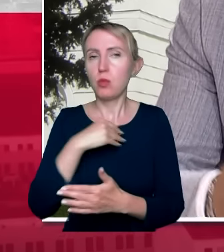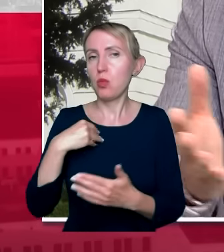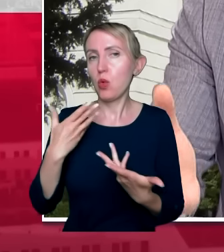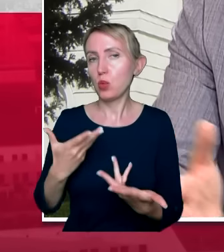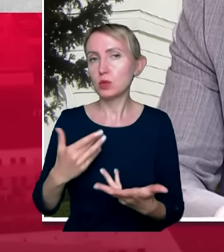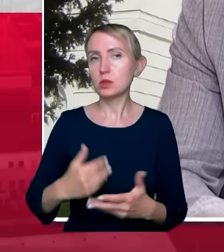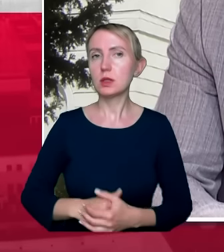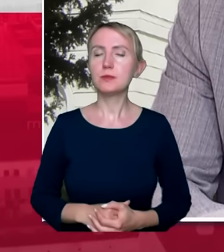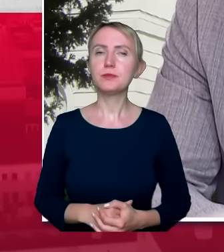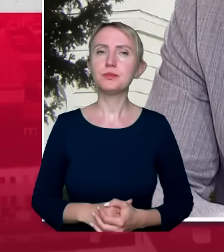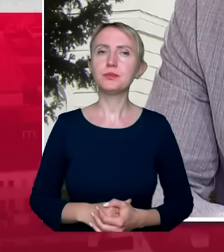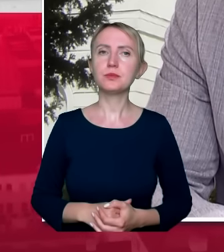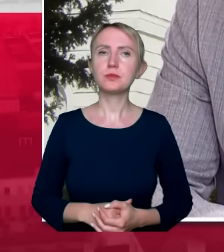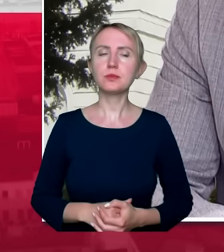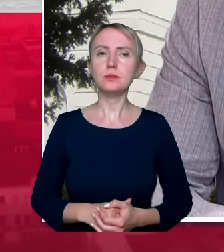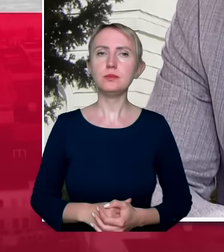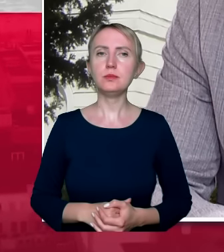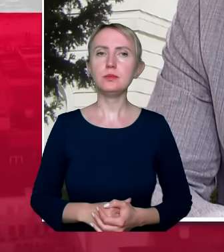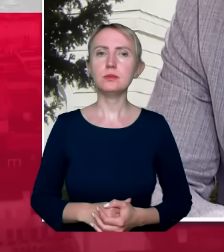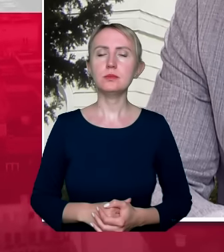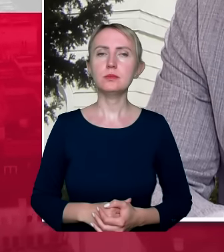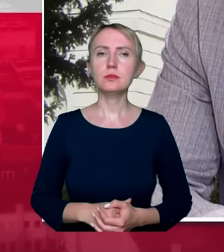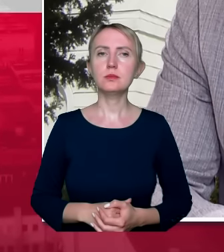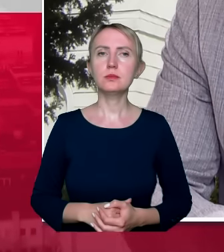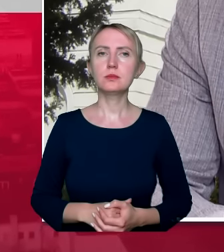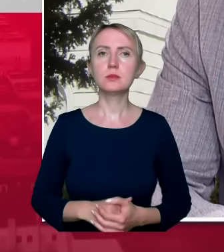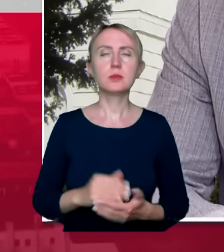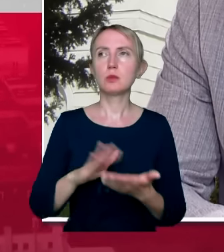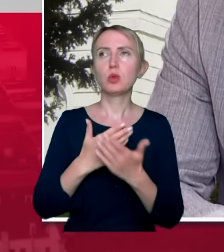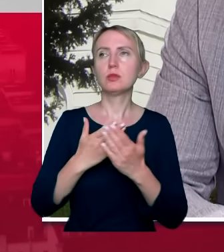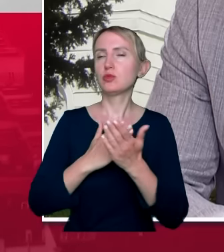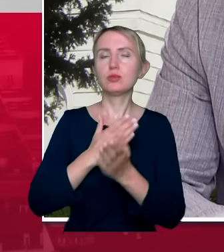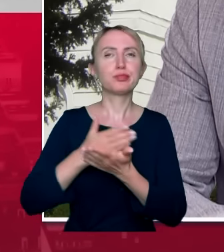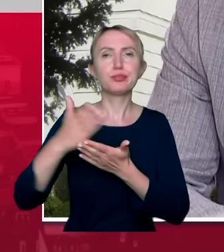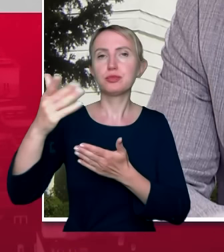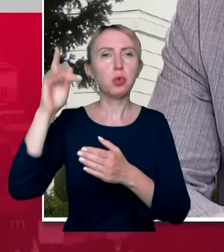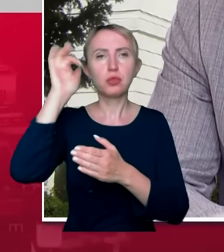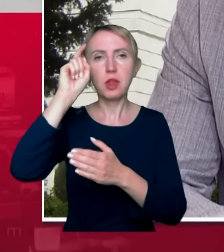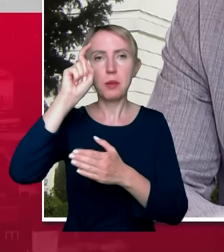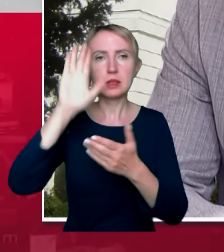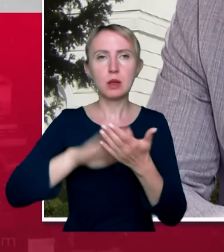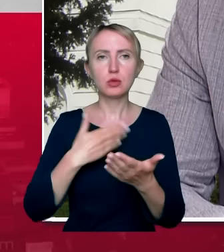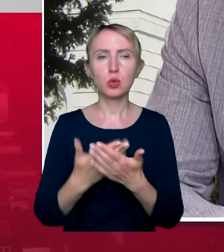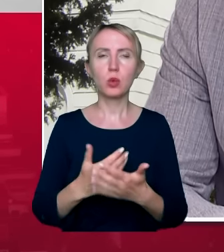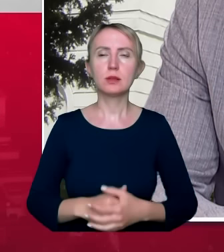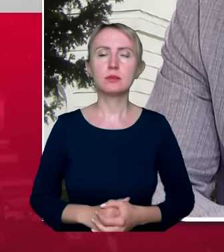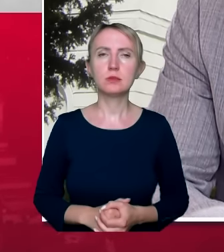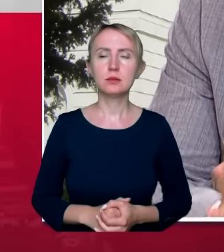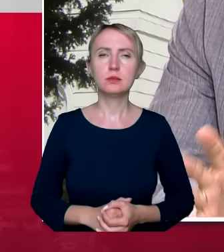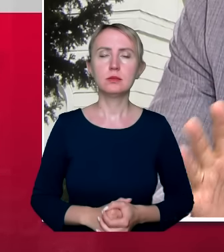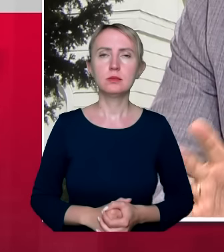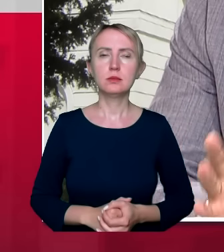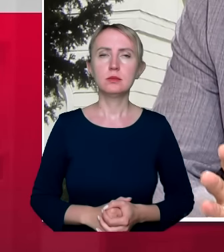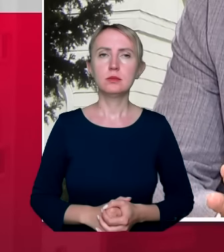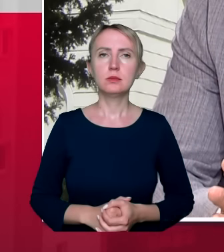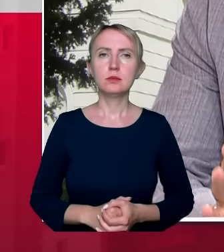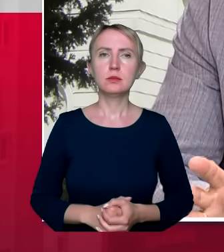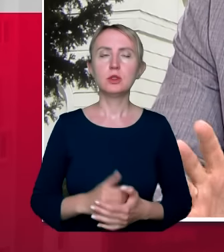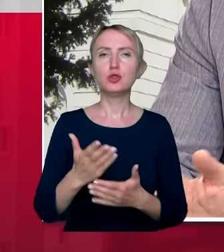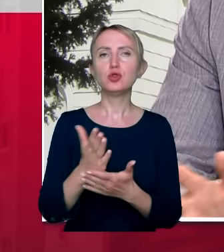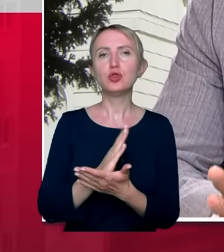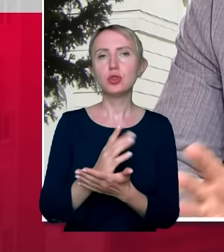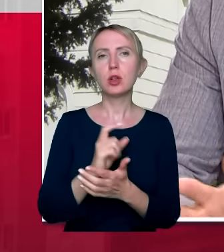terenie Polski i przedostał się w ramach Schengen, nie wiem, do Niemiec czy do innego kraju destynacji. Średnio notuję,